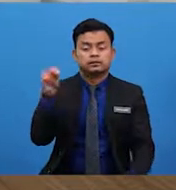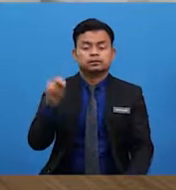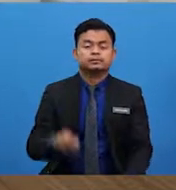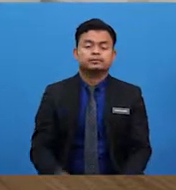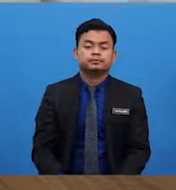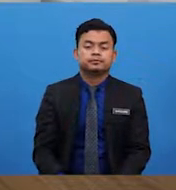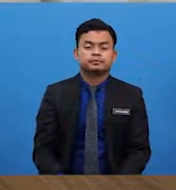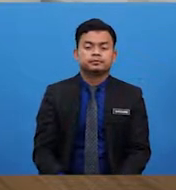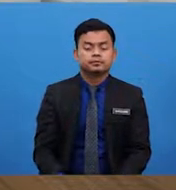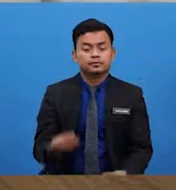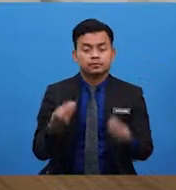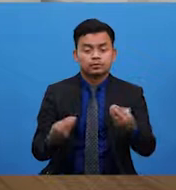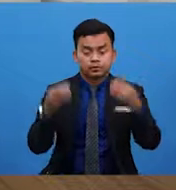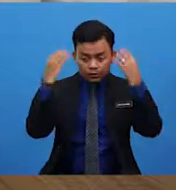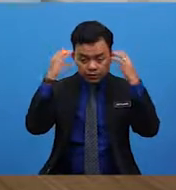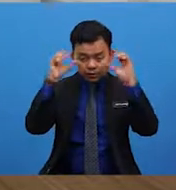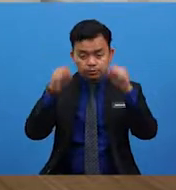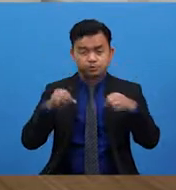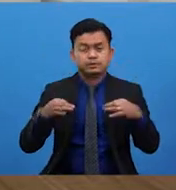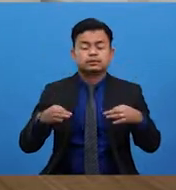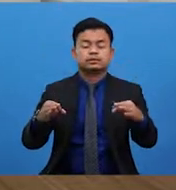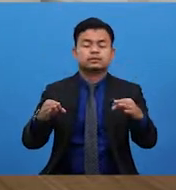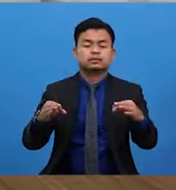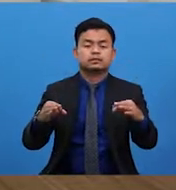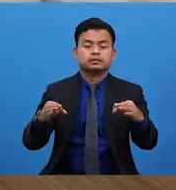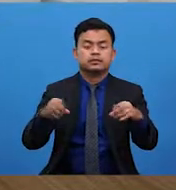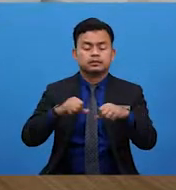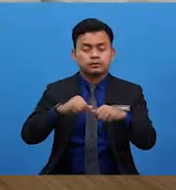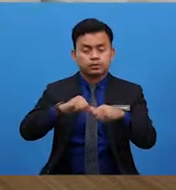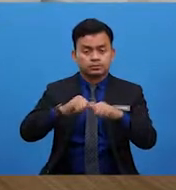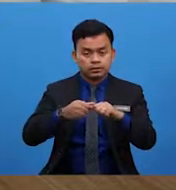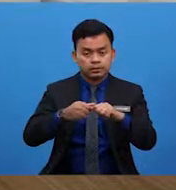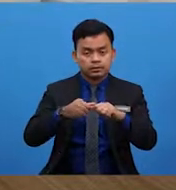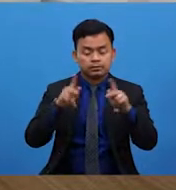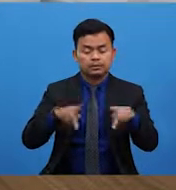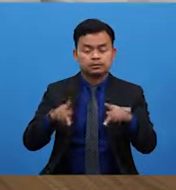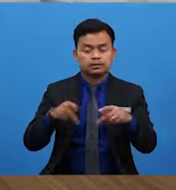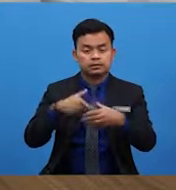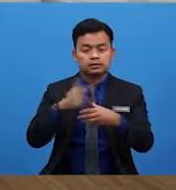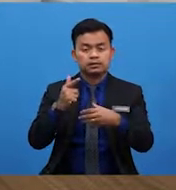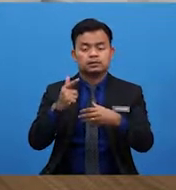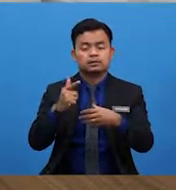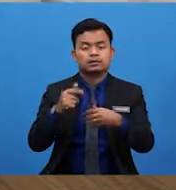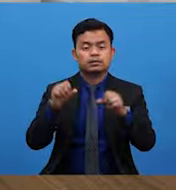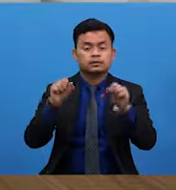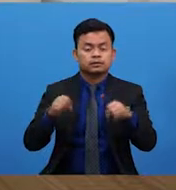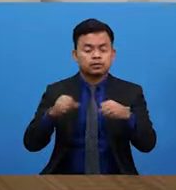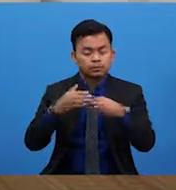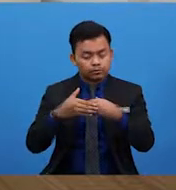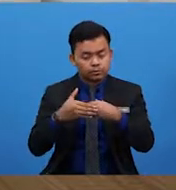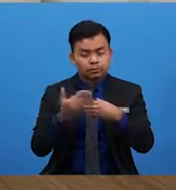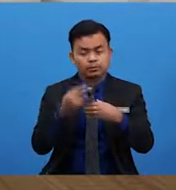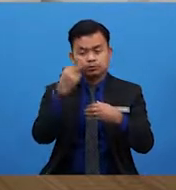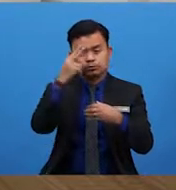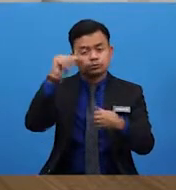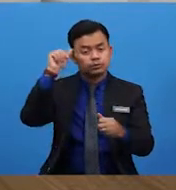supaya mempelajari luasannya lebih mudah untuk mengingati di antara subjek bentuk dan